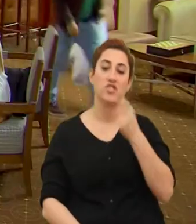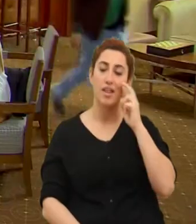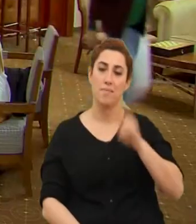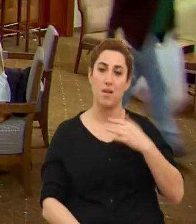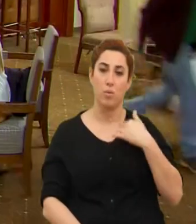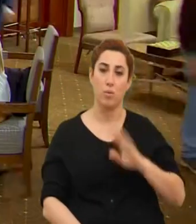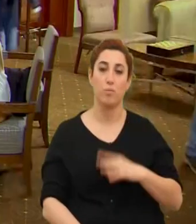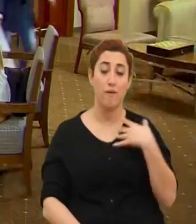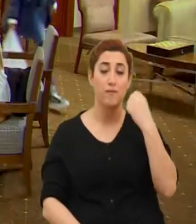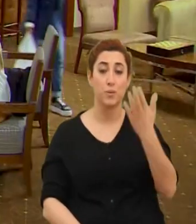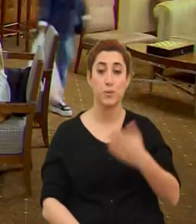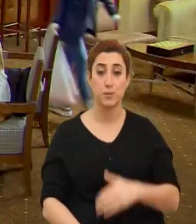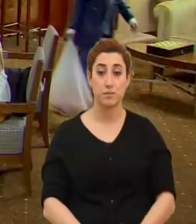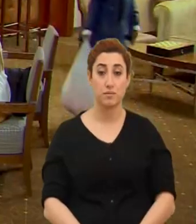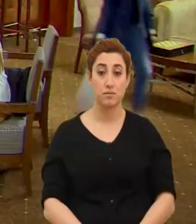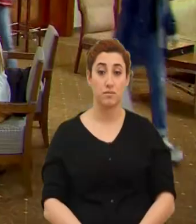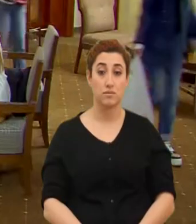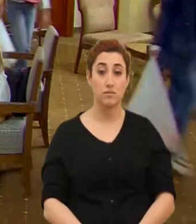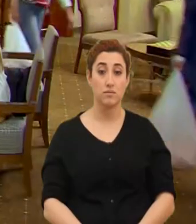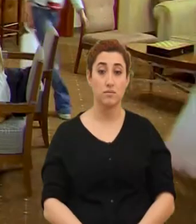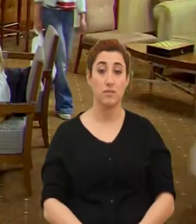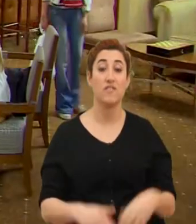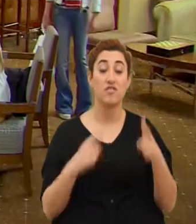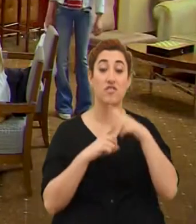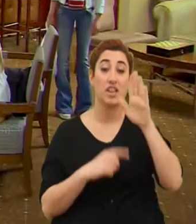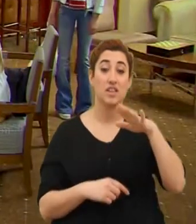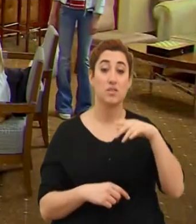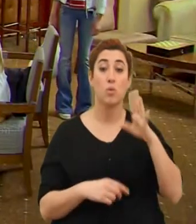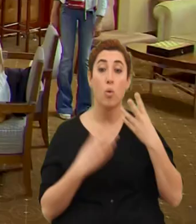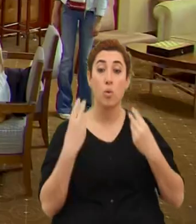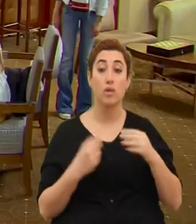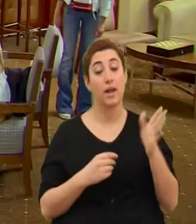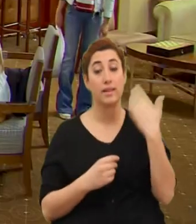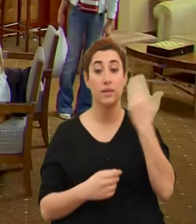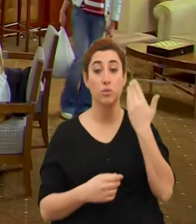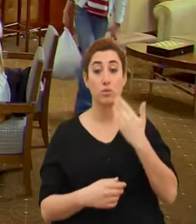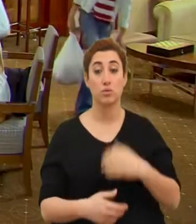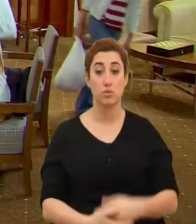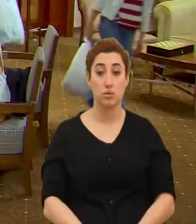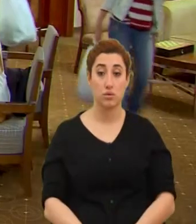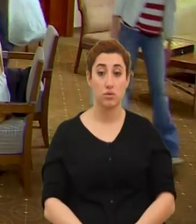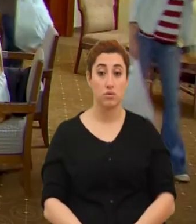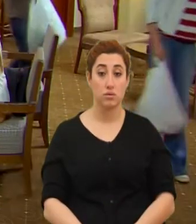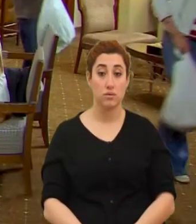ediyorum. Afiyet olsun. Filiz. Ne oldu? Hadi gidiyoruz canım.